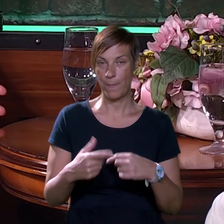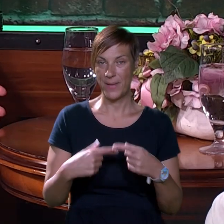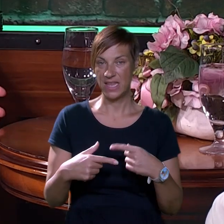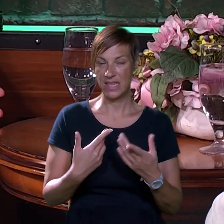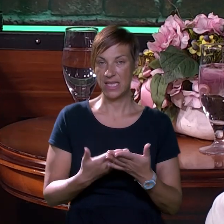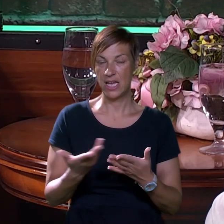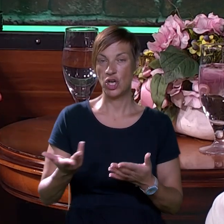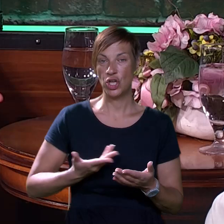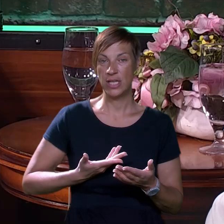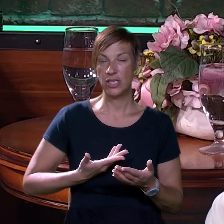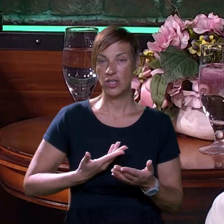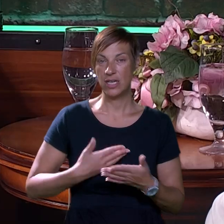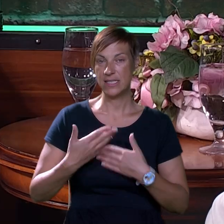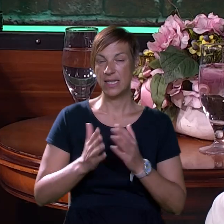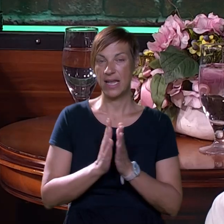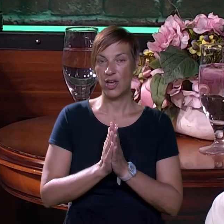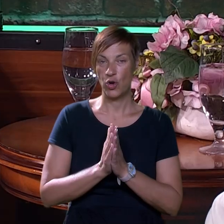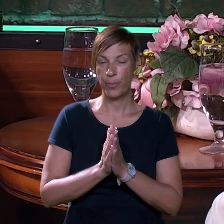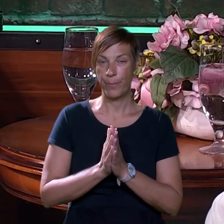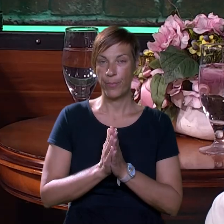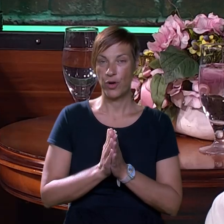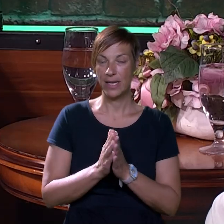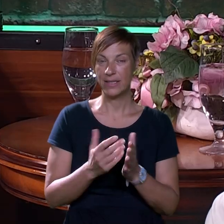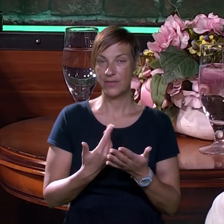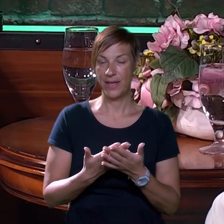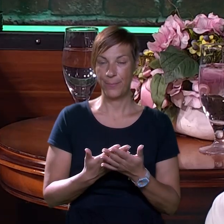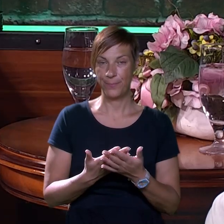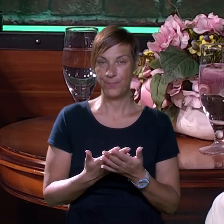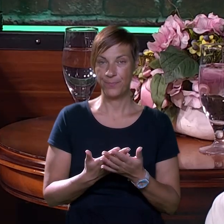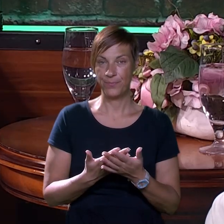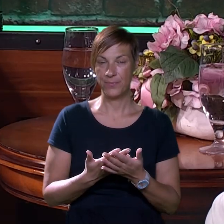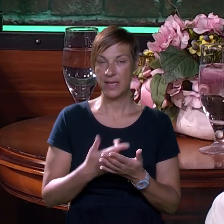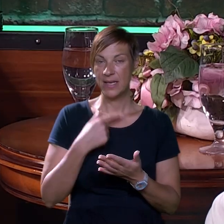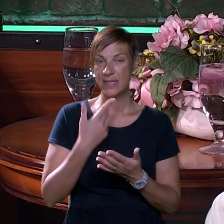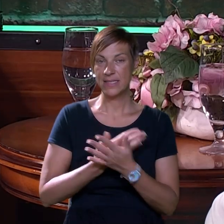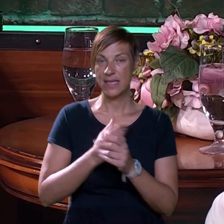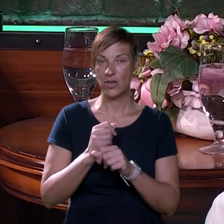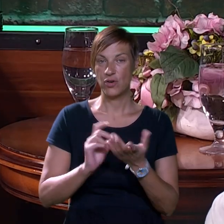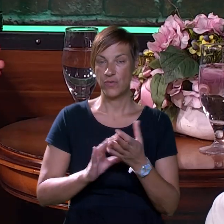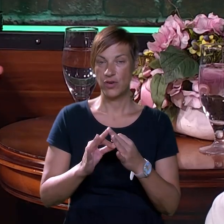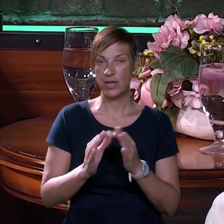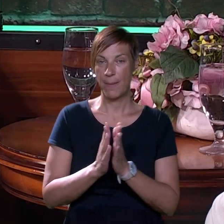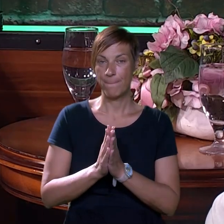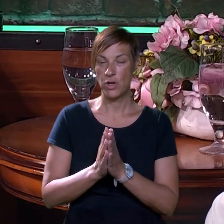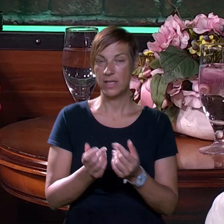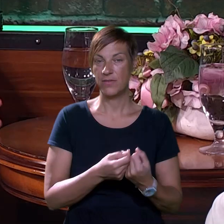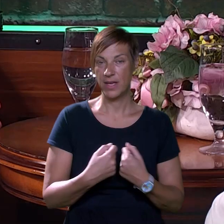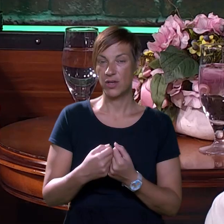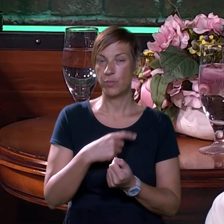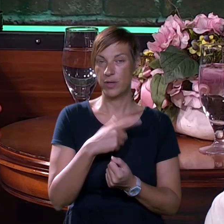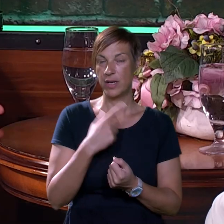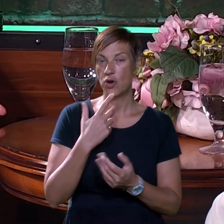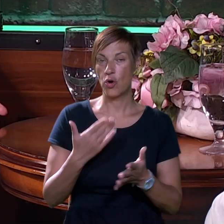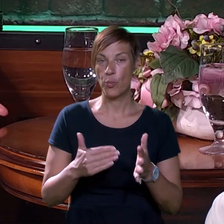dokumentirano dolazili nakon molitve, nakon mise, nakon zagovorne molitve grupe ljudi za